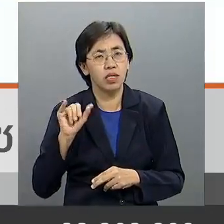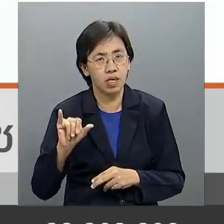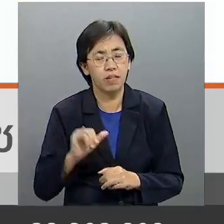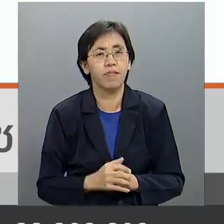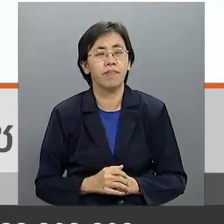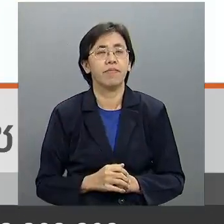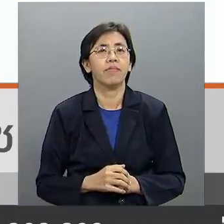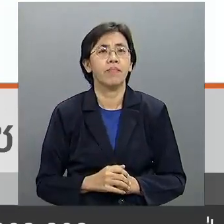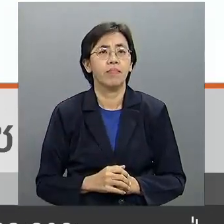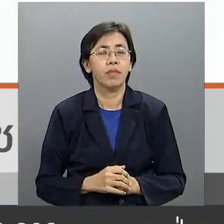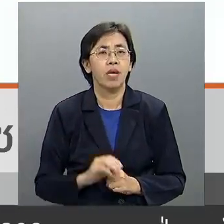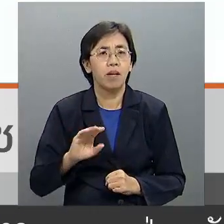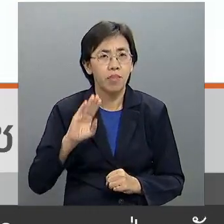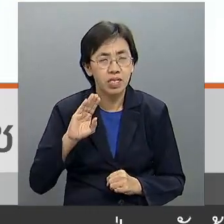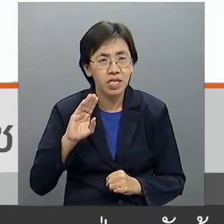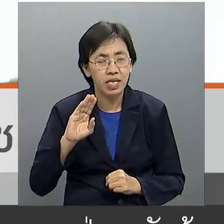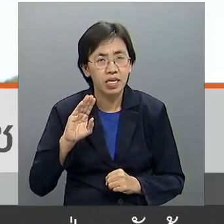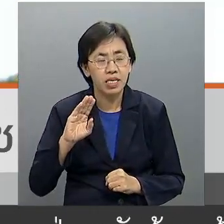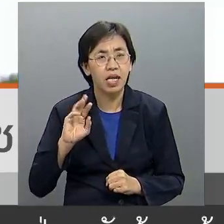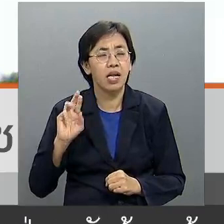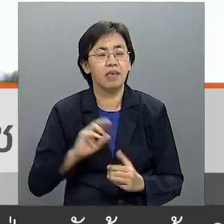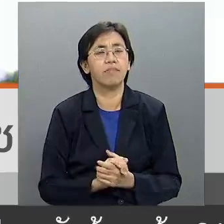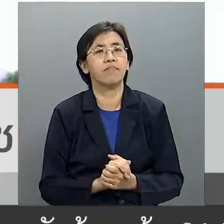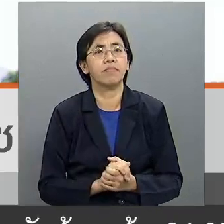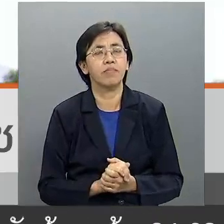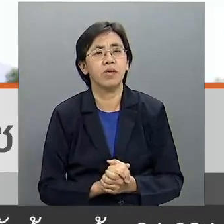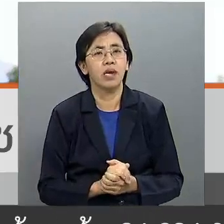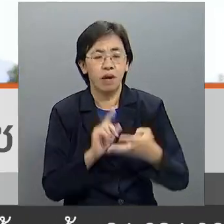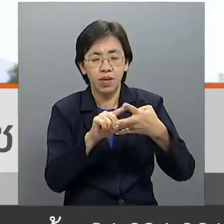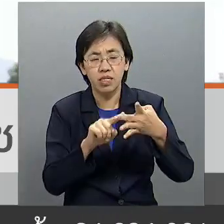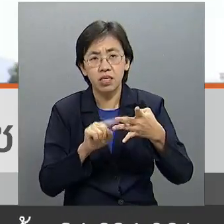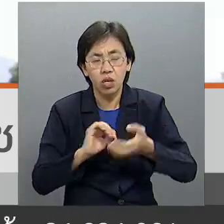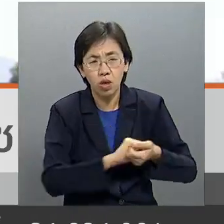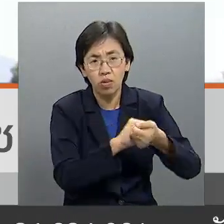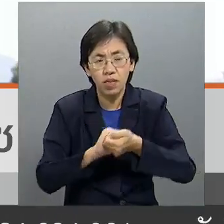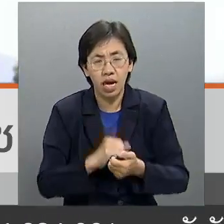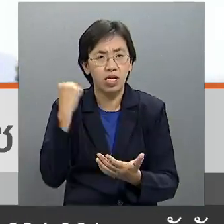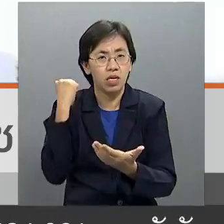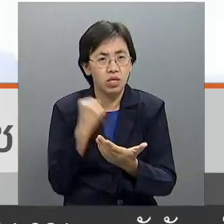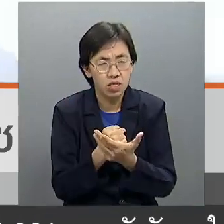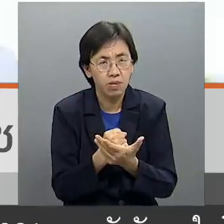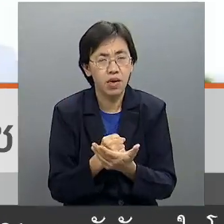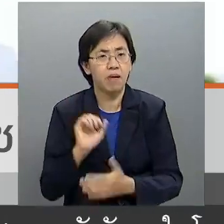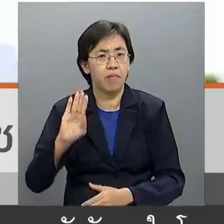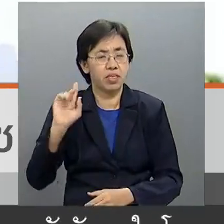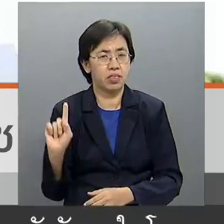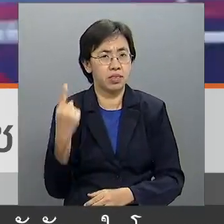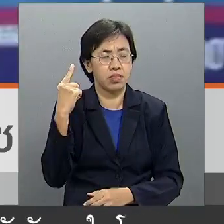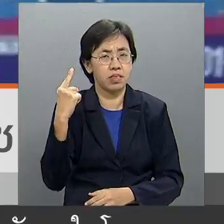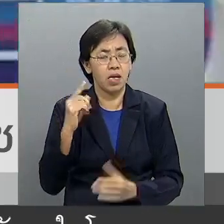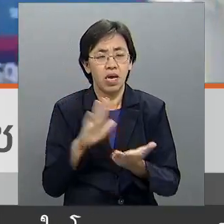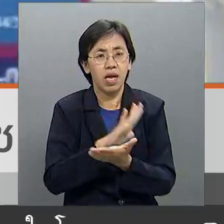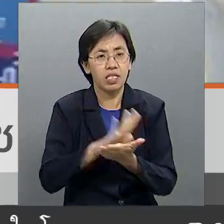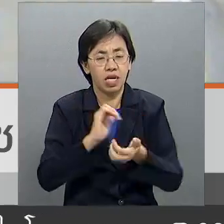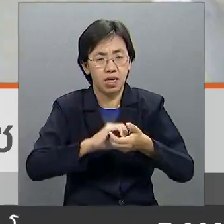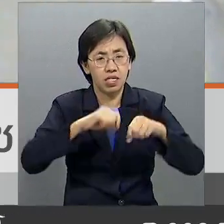และบริษัทราดกรุ๊ปจำกัดมหาชนจะต้องไปดำเนินการจดทะเบียนนิติบุคคลพร้อมทั้งนำเอกสารสัญญาเงิน